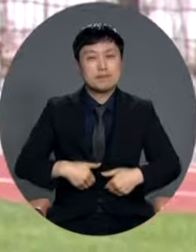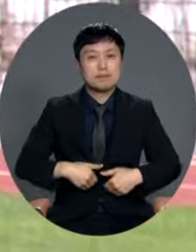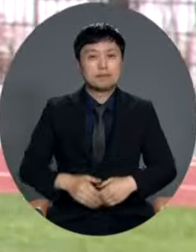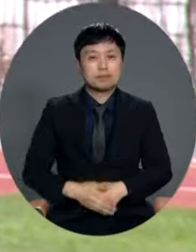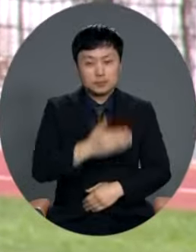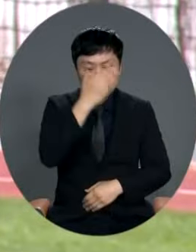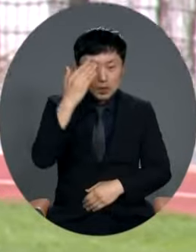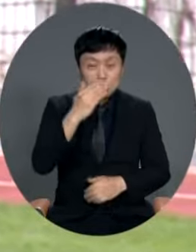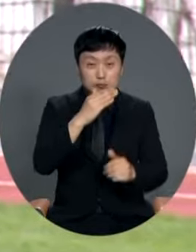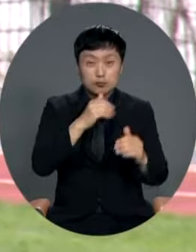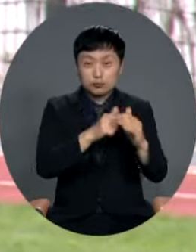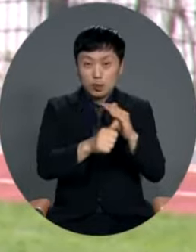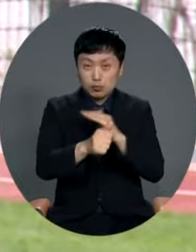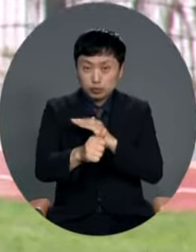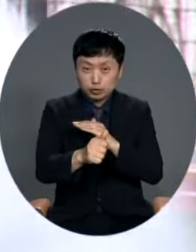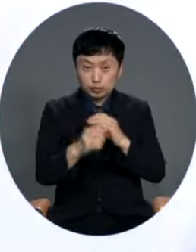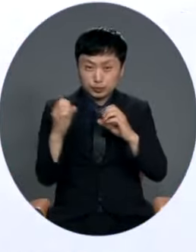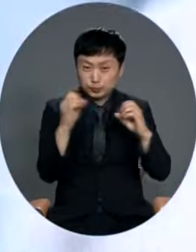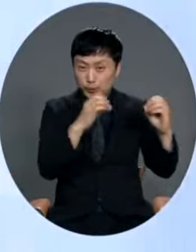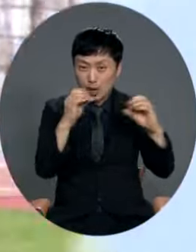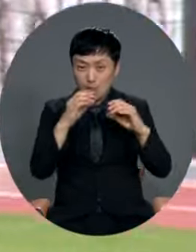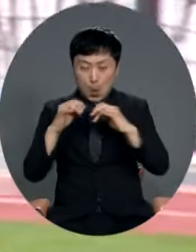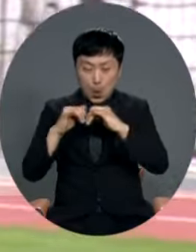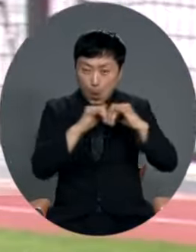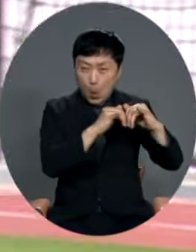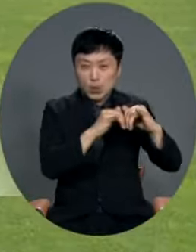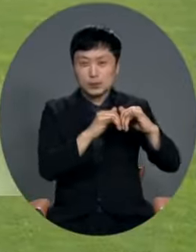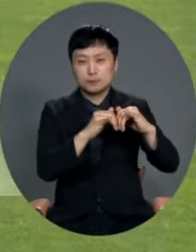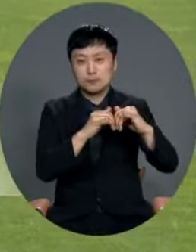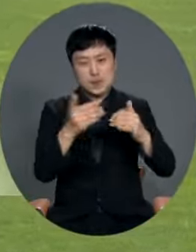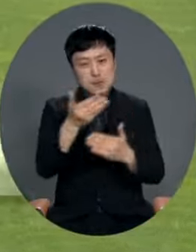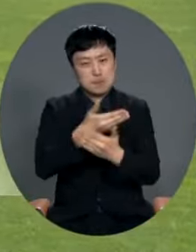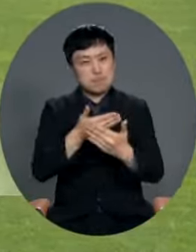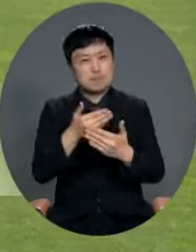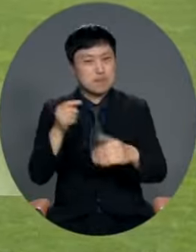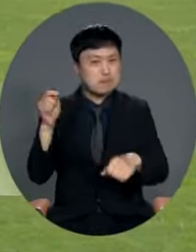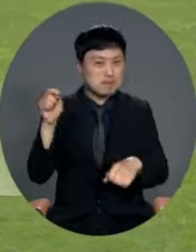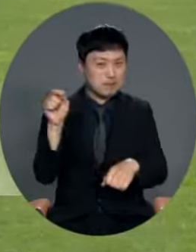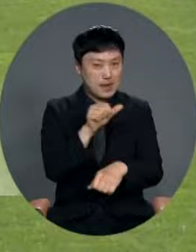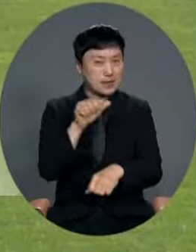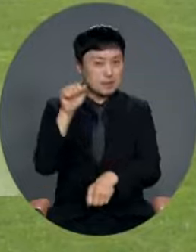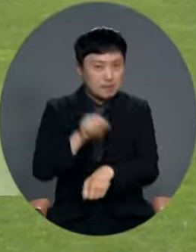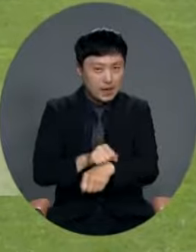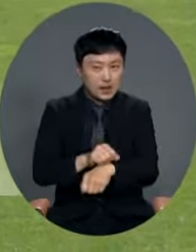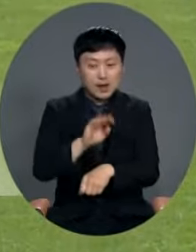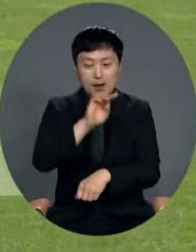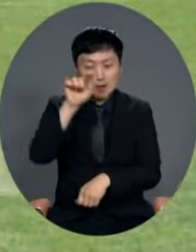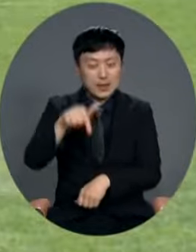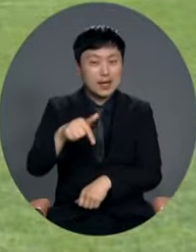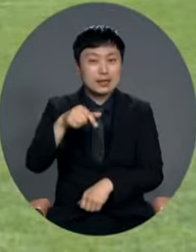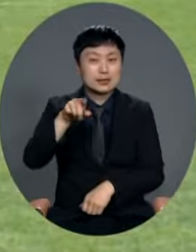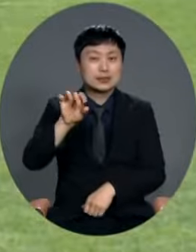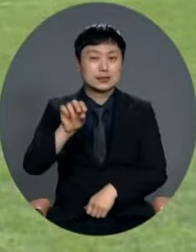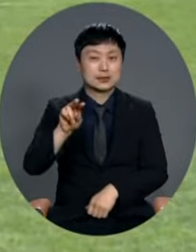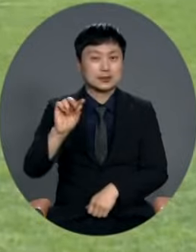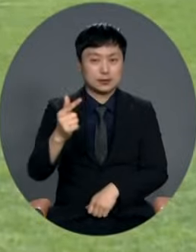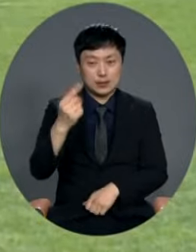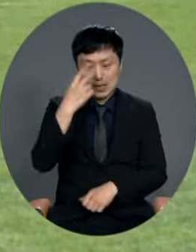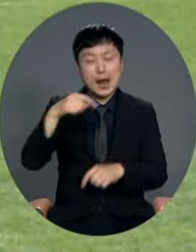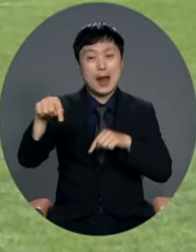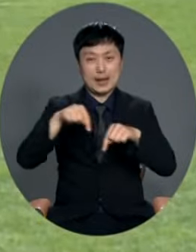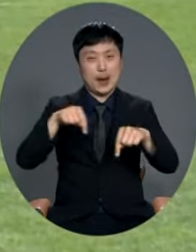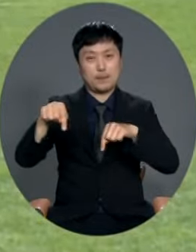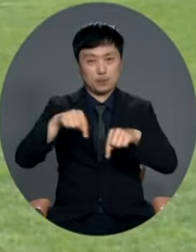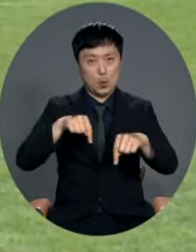어린 선수들과의 소통과 공격이라는 키워드를 강조하며 속도감 있는 축구를 예고한 박창현호. 팀 훈련을 시작한